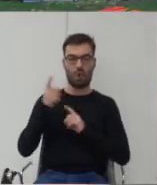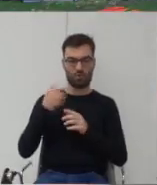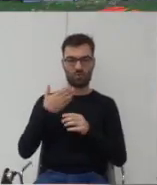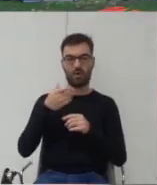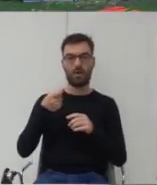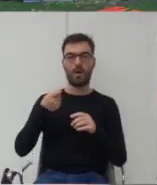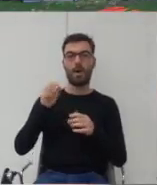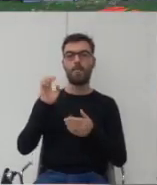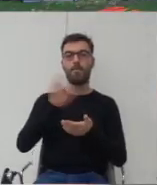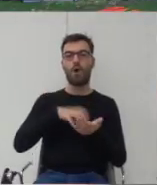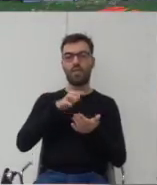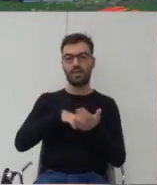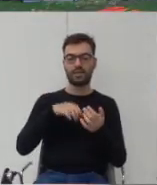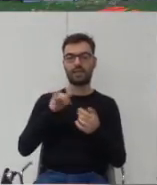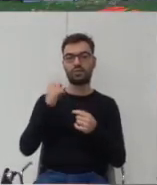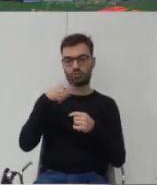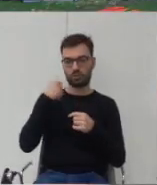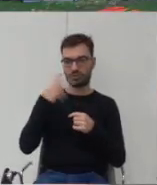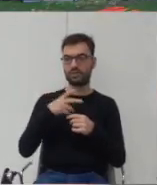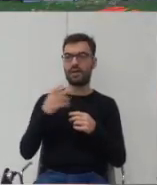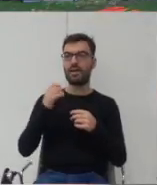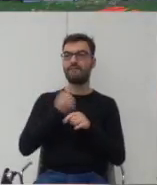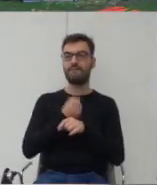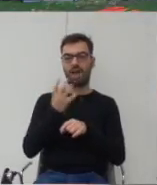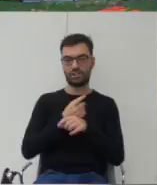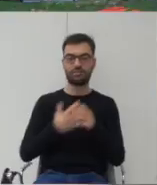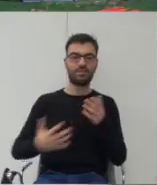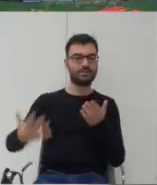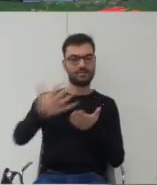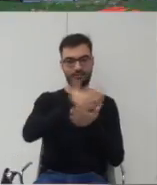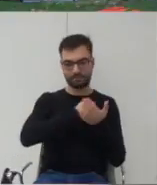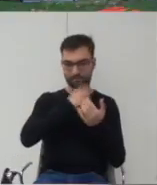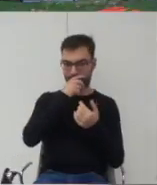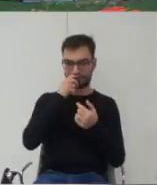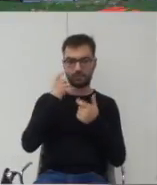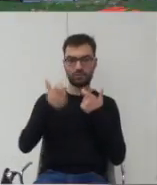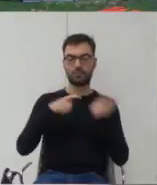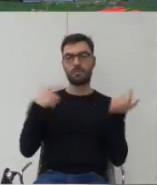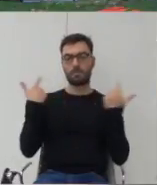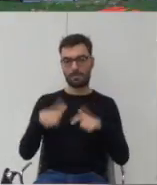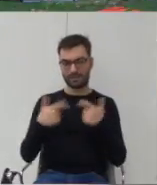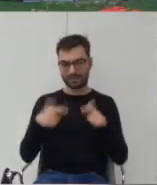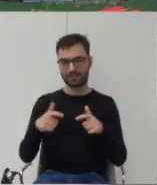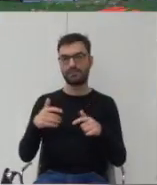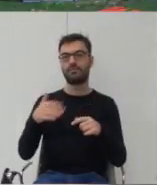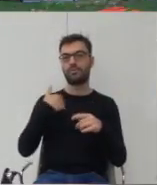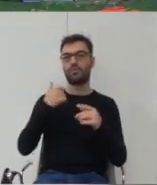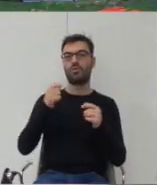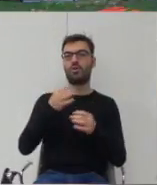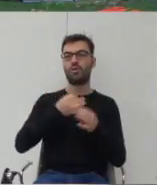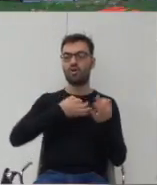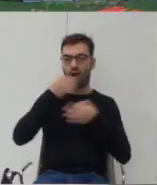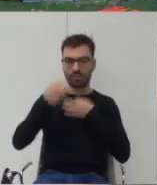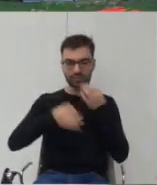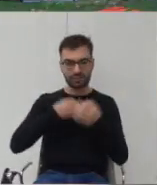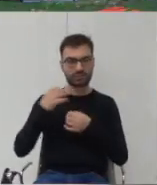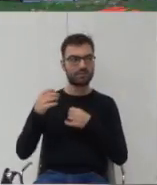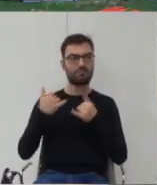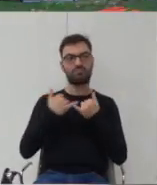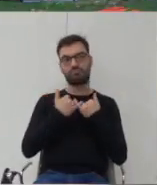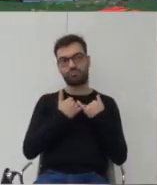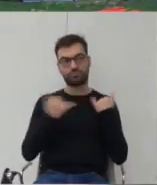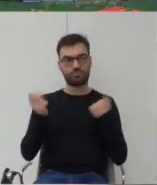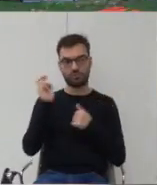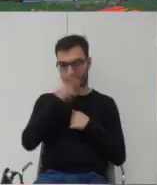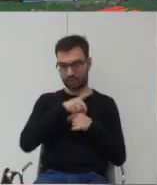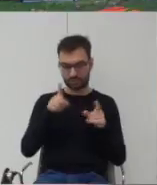Słońce z warzyw, które zebraliśmy z tego ogrodu. Przyrządziliśmy pizzę, był koncert i szereg różnych